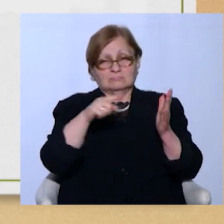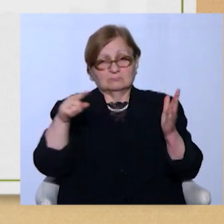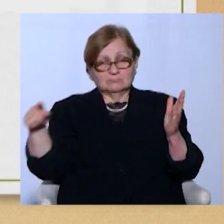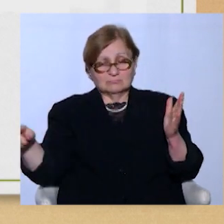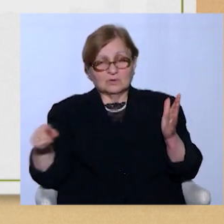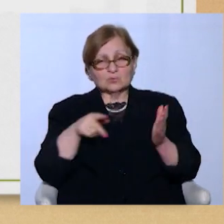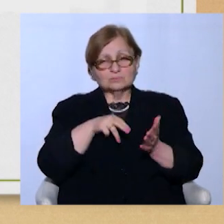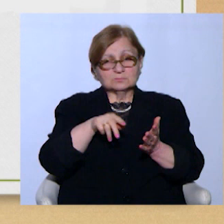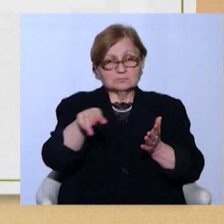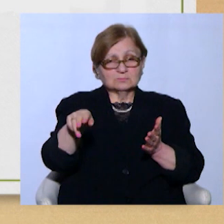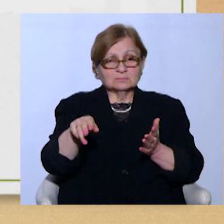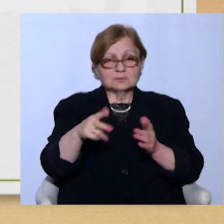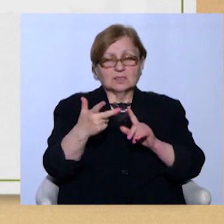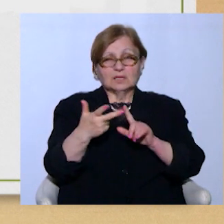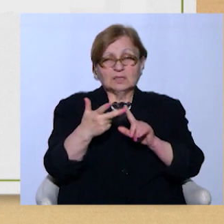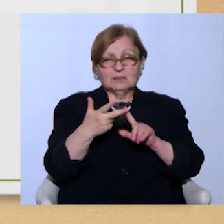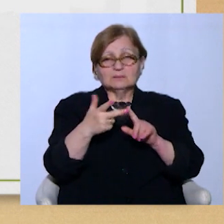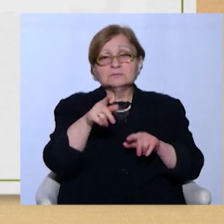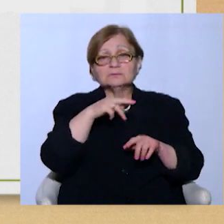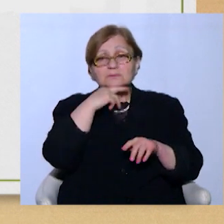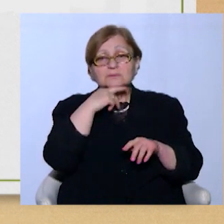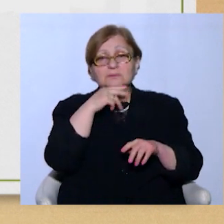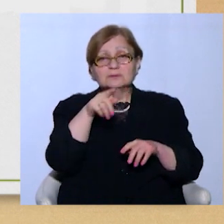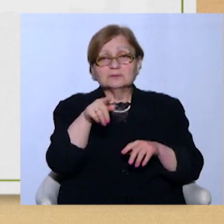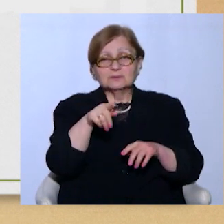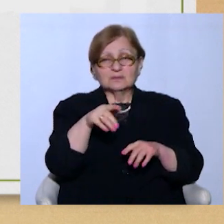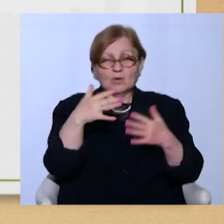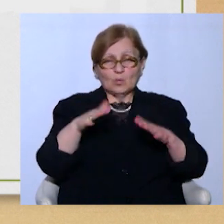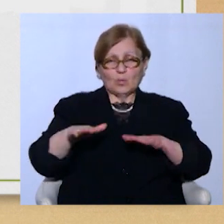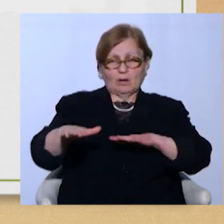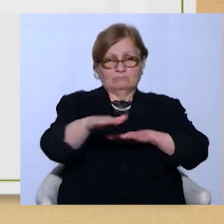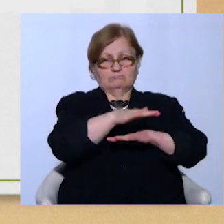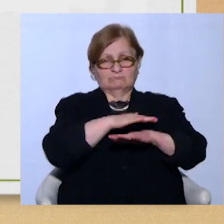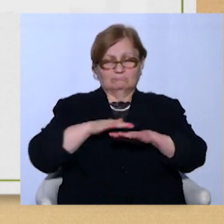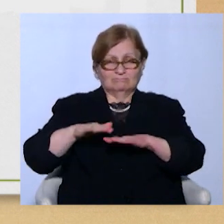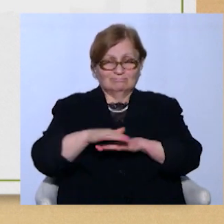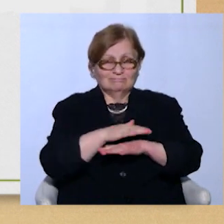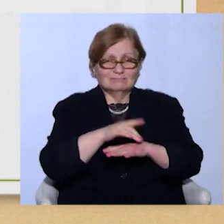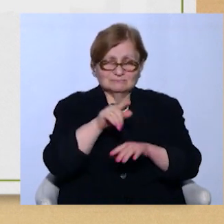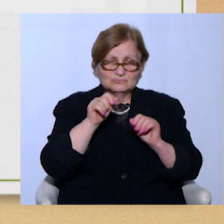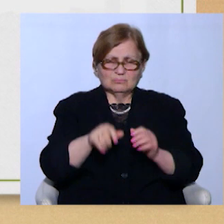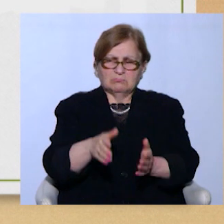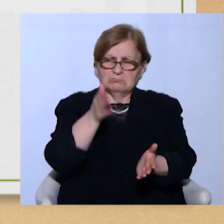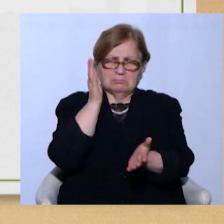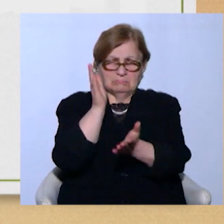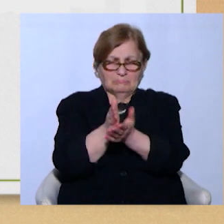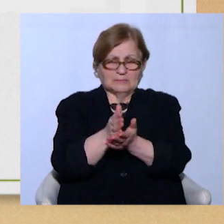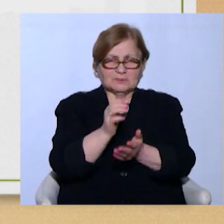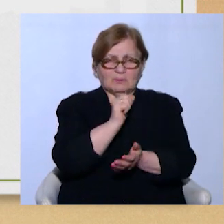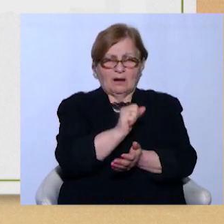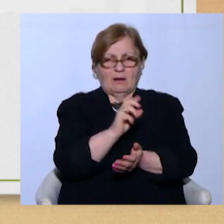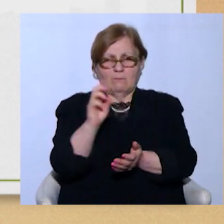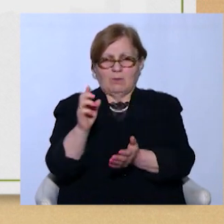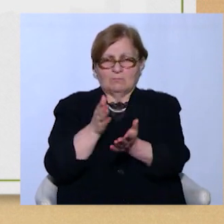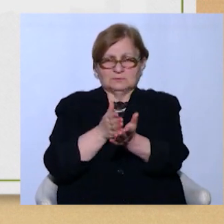აწერტილიდან ბეწერტილამდე რო გადაადგილდეს მესამე ნახაზე, თუ დააკვირდებით, იგი უკვე სიბრტყეზეა და მას შეუძლია პირდაპირ AB მონაკვეთი გაიაროს.